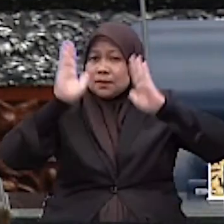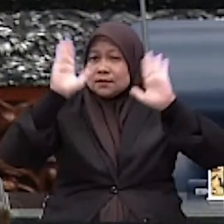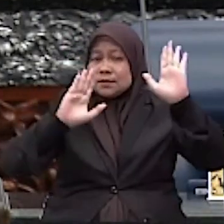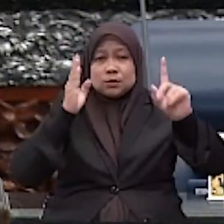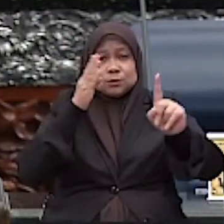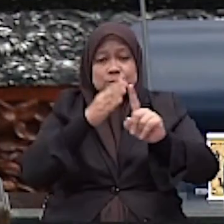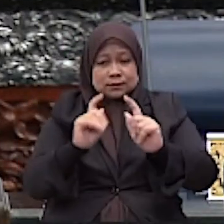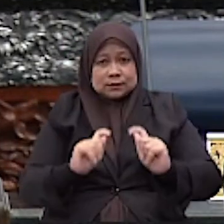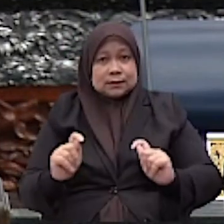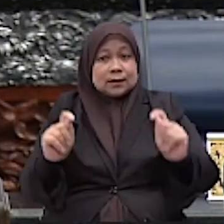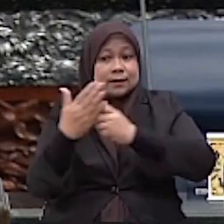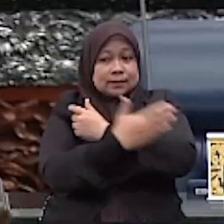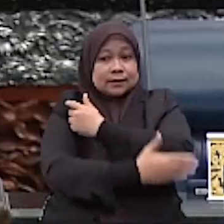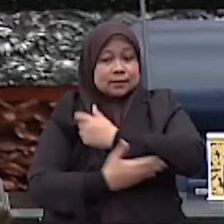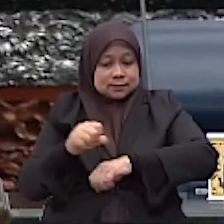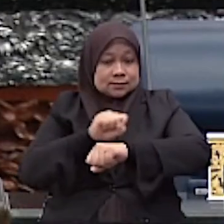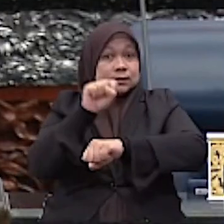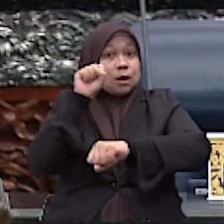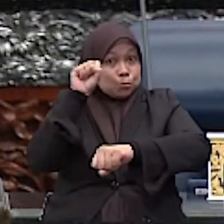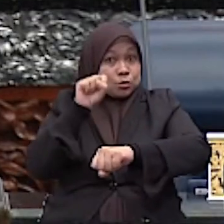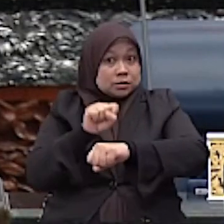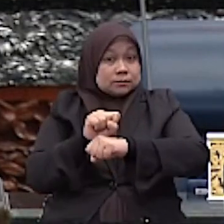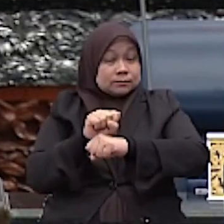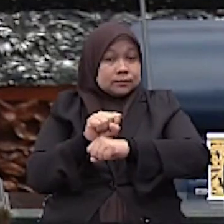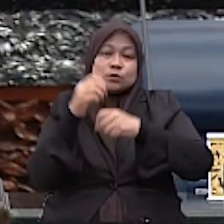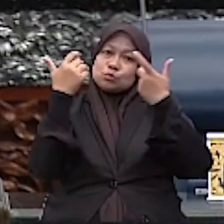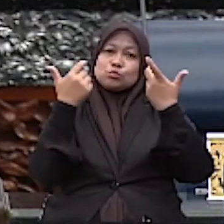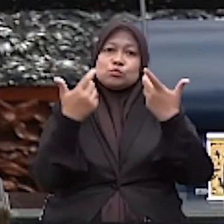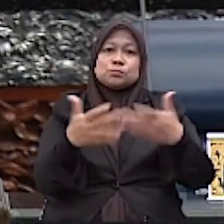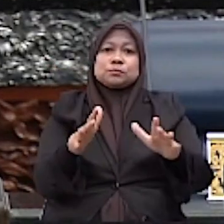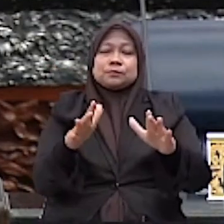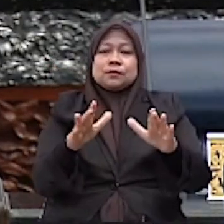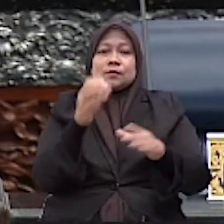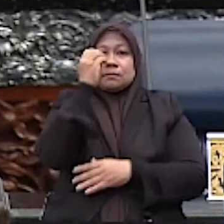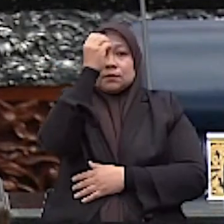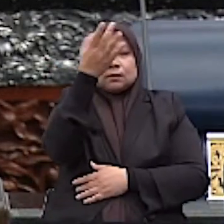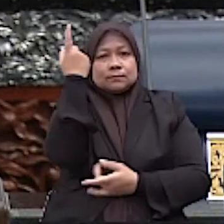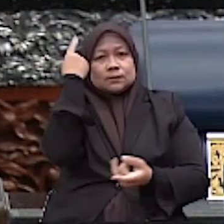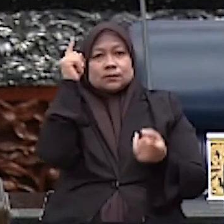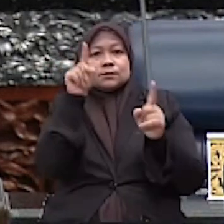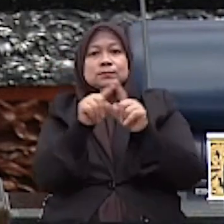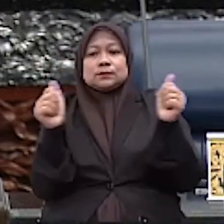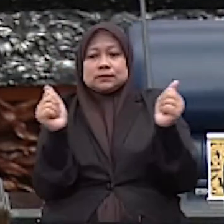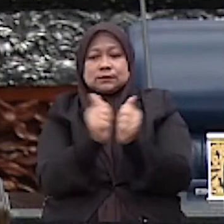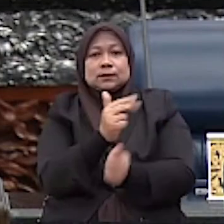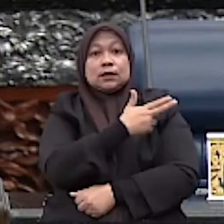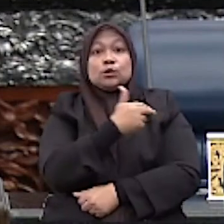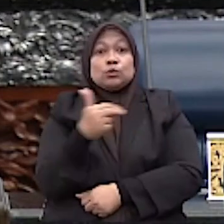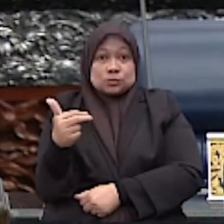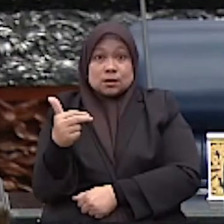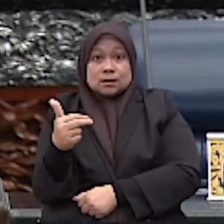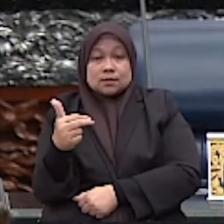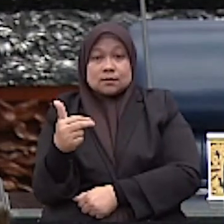terhadap tindakan negara Singapura yang telah menyatakan persetujuan dengan Indonesia